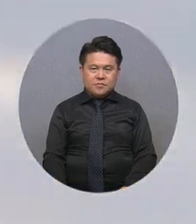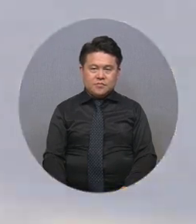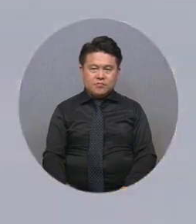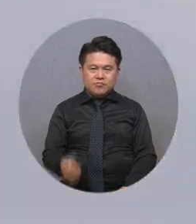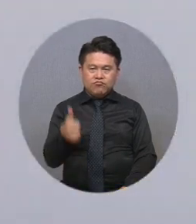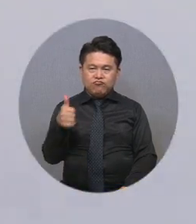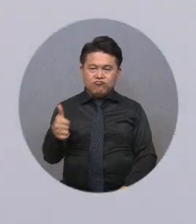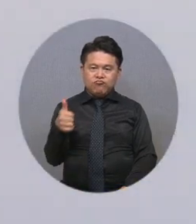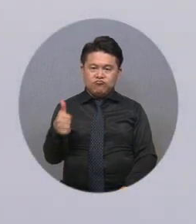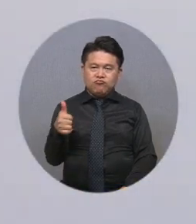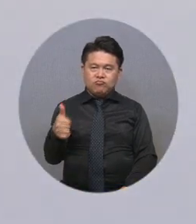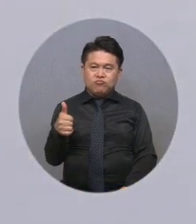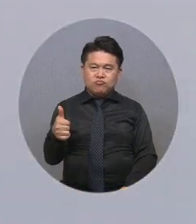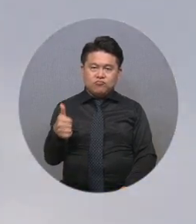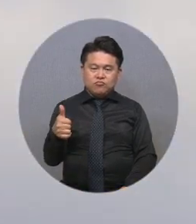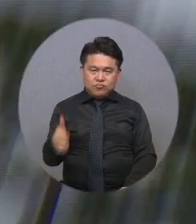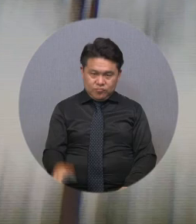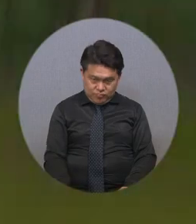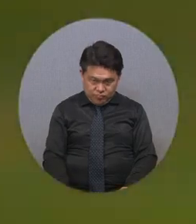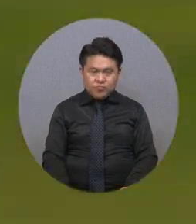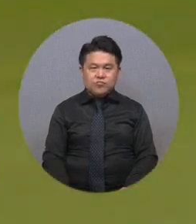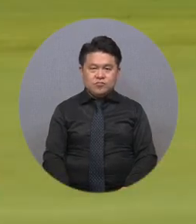좋아, 좋아. 우와, 잘 좋아.